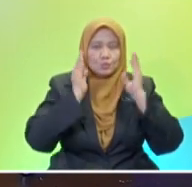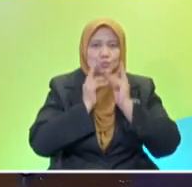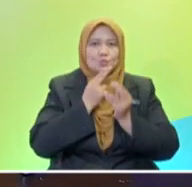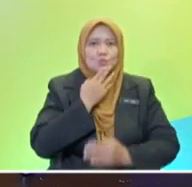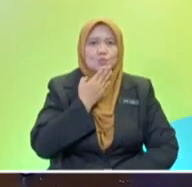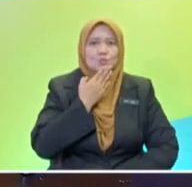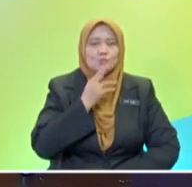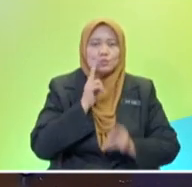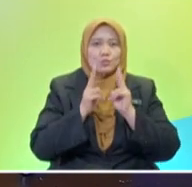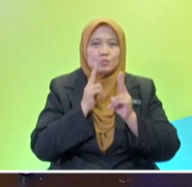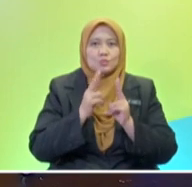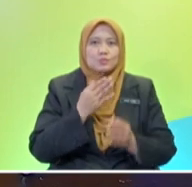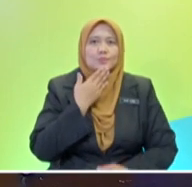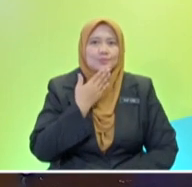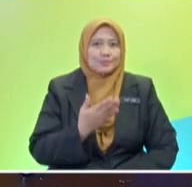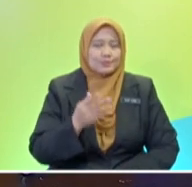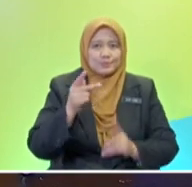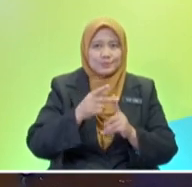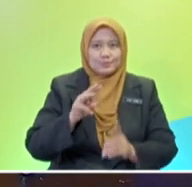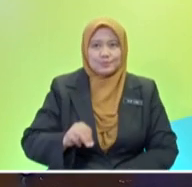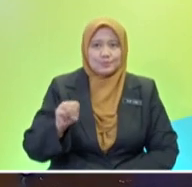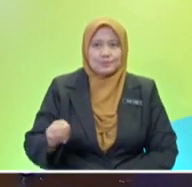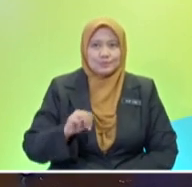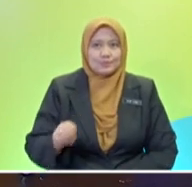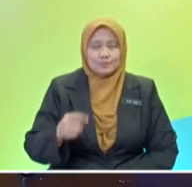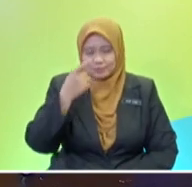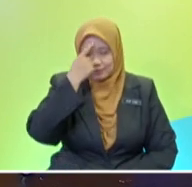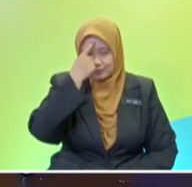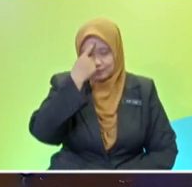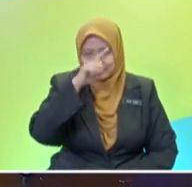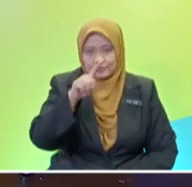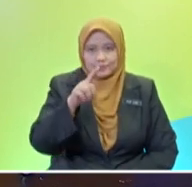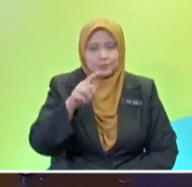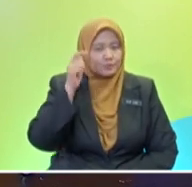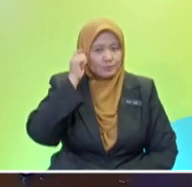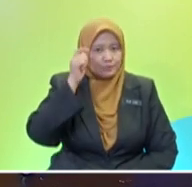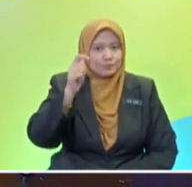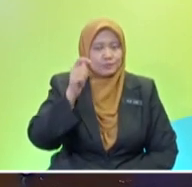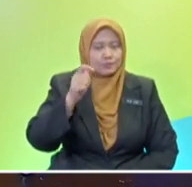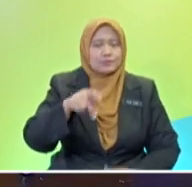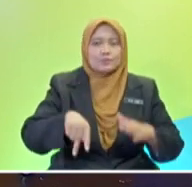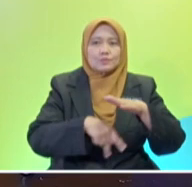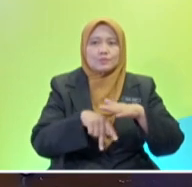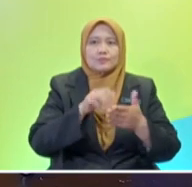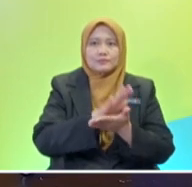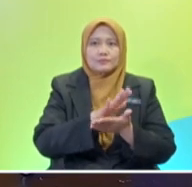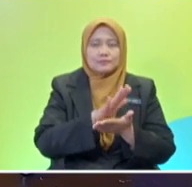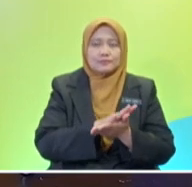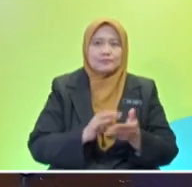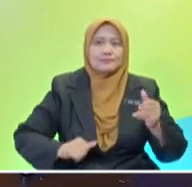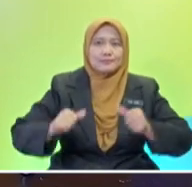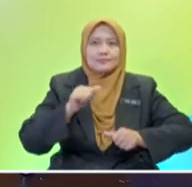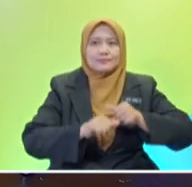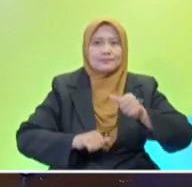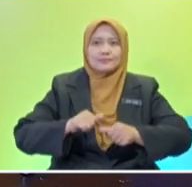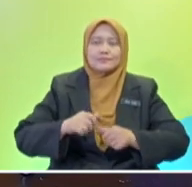murid-murid yang setia menonton Didik TV KPM untuk slot pada hari ini prasekolah mata pelajaran sains awal.